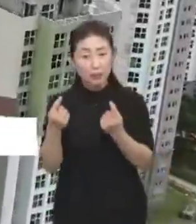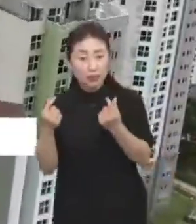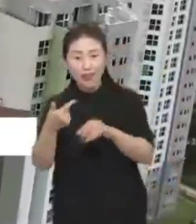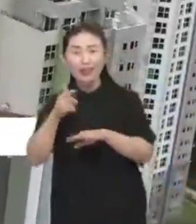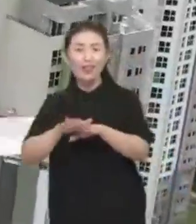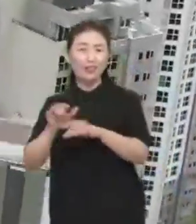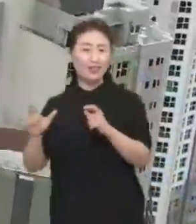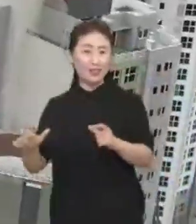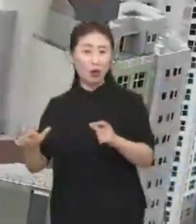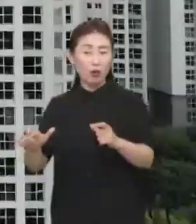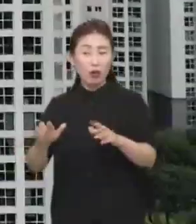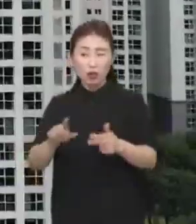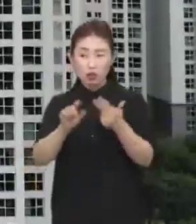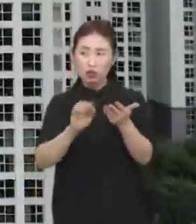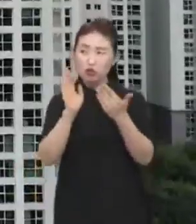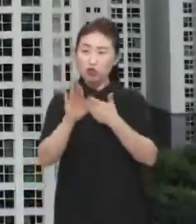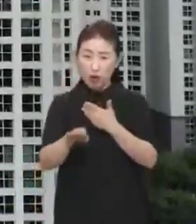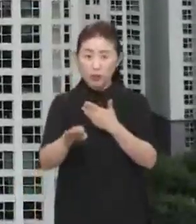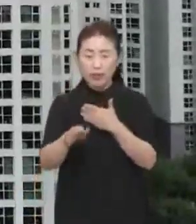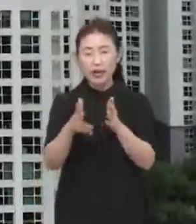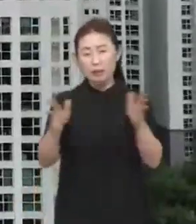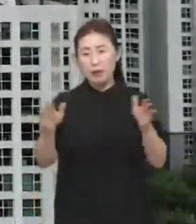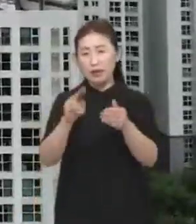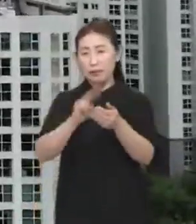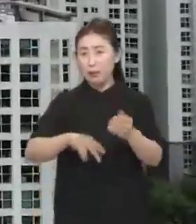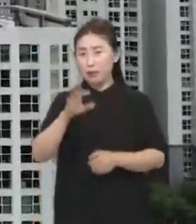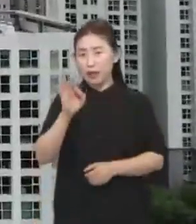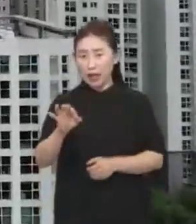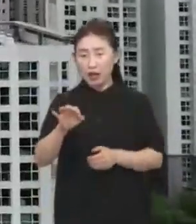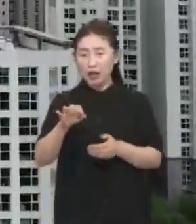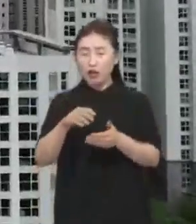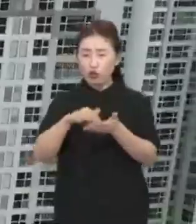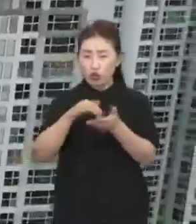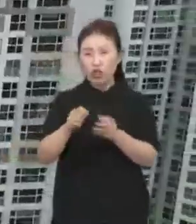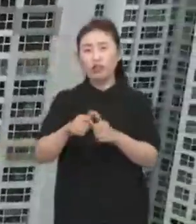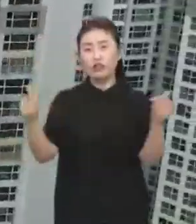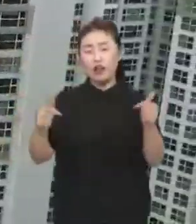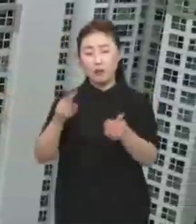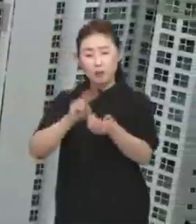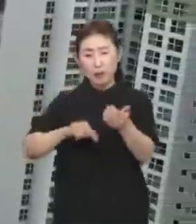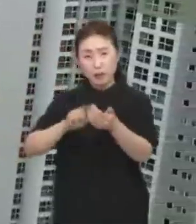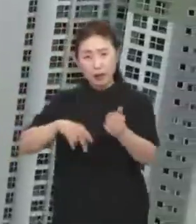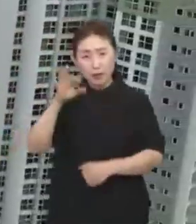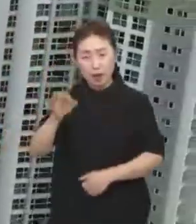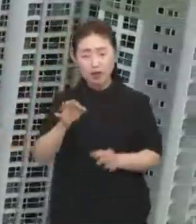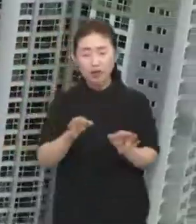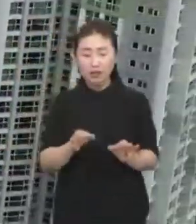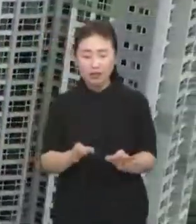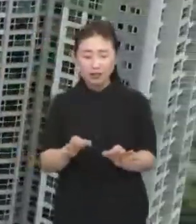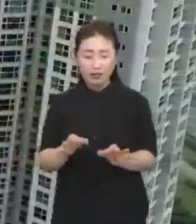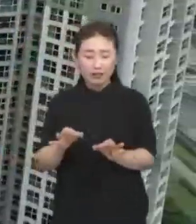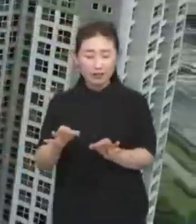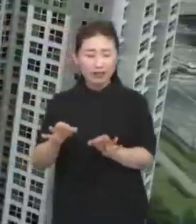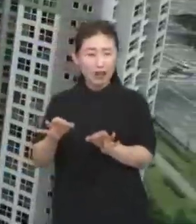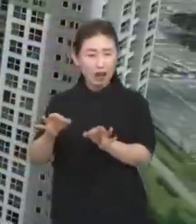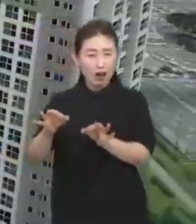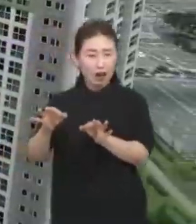보이는 대전도 하반기부터는 아파트 거래량이 더 늘고 매매 가격도 점차